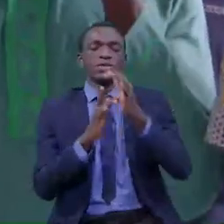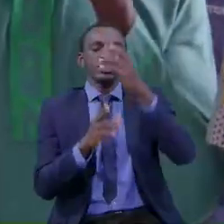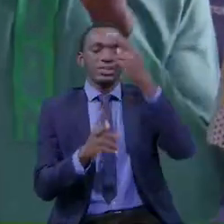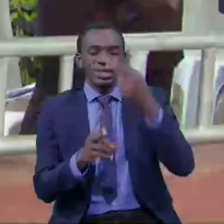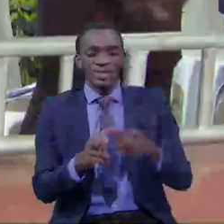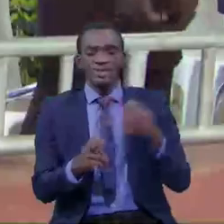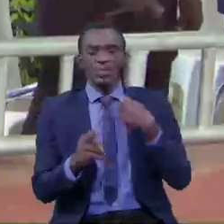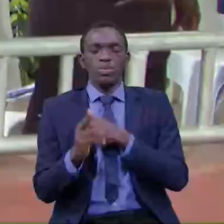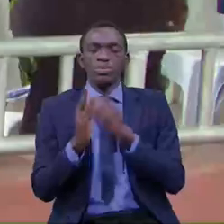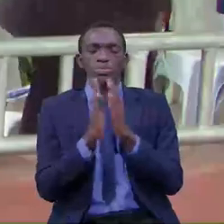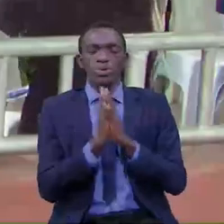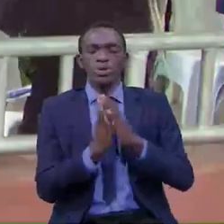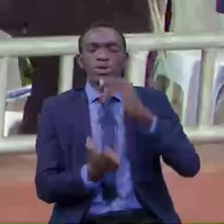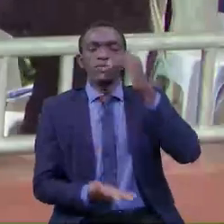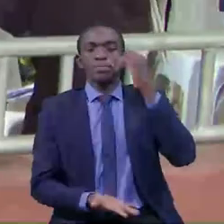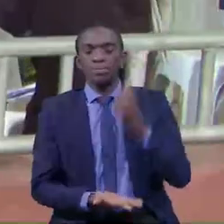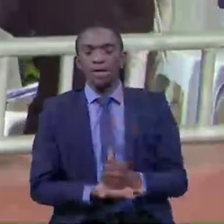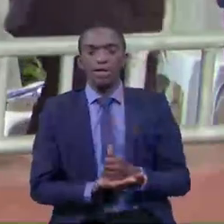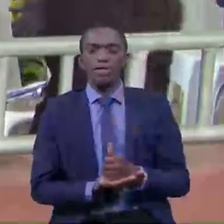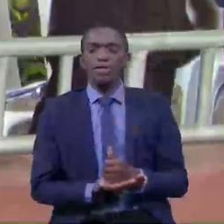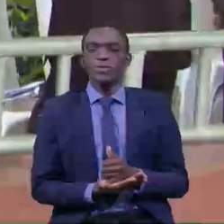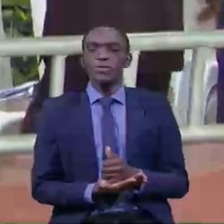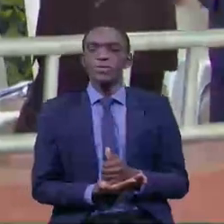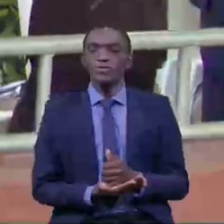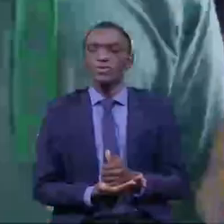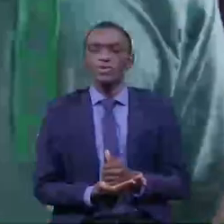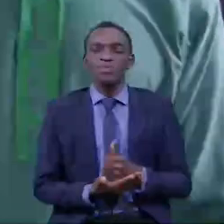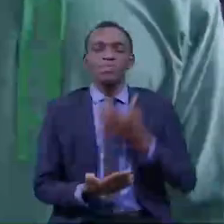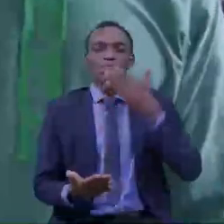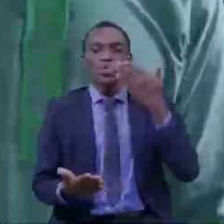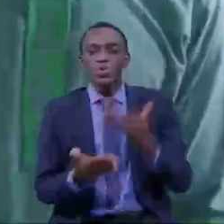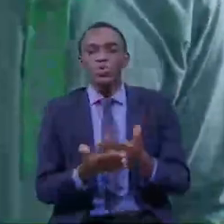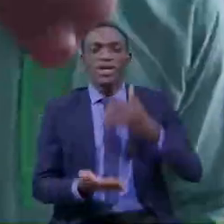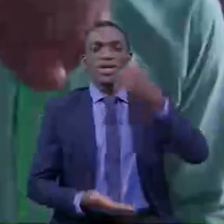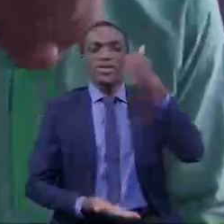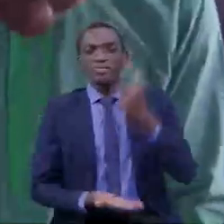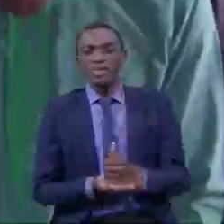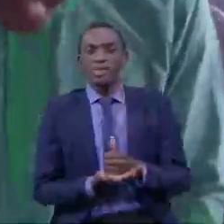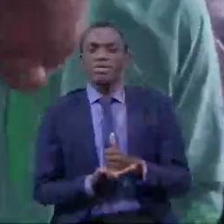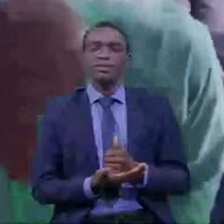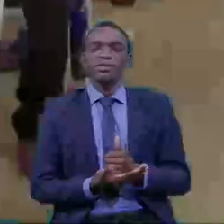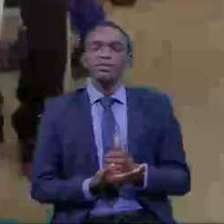Au nom de Jésus, nous prions. Un bon Amen.